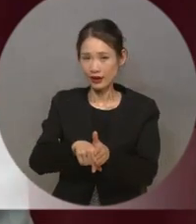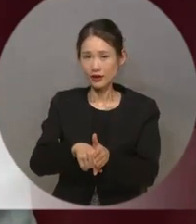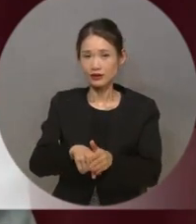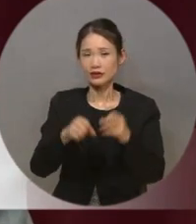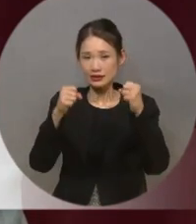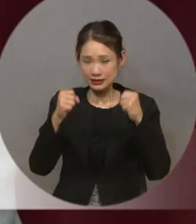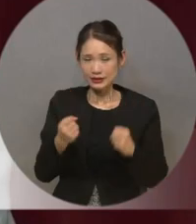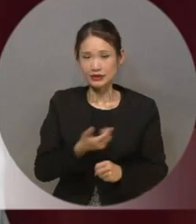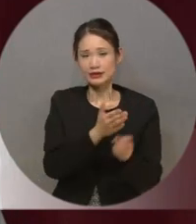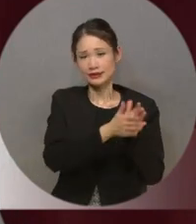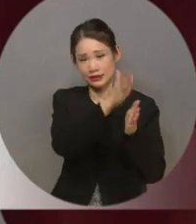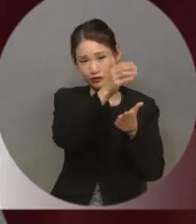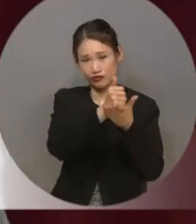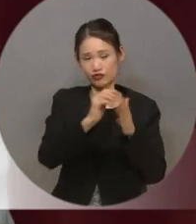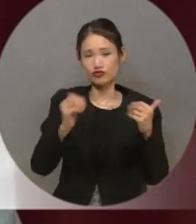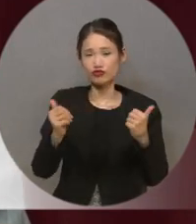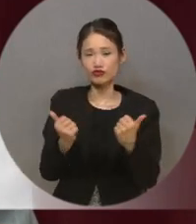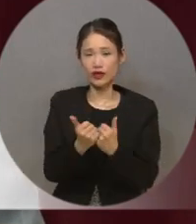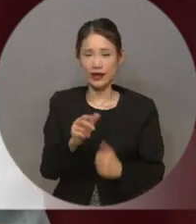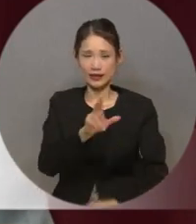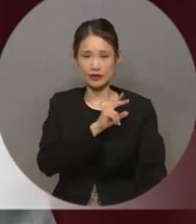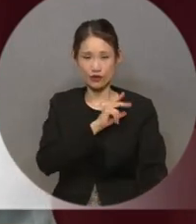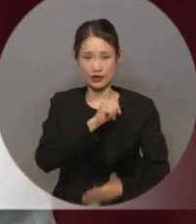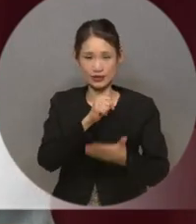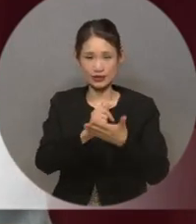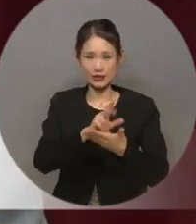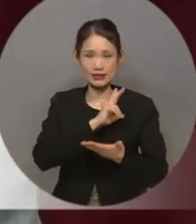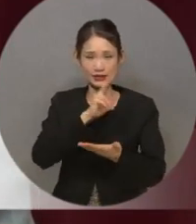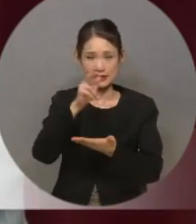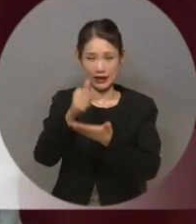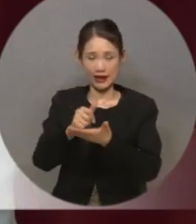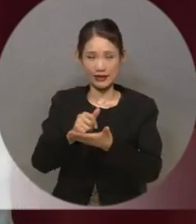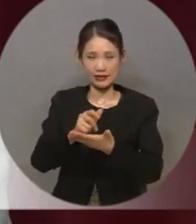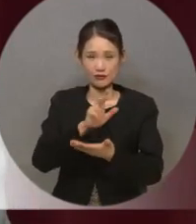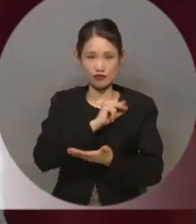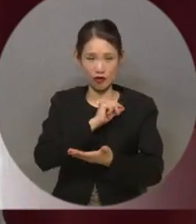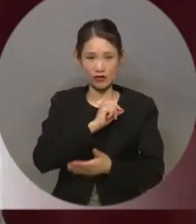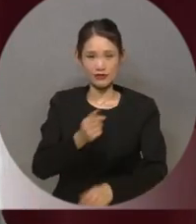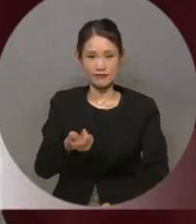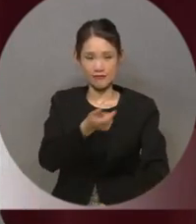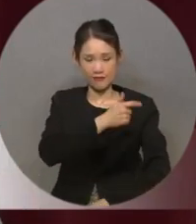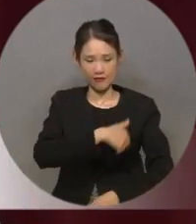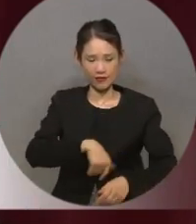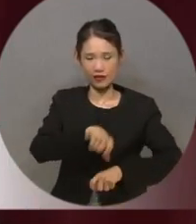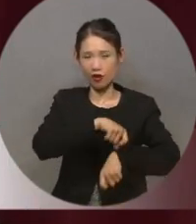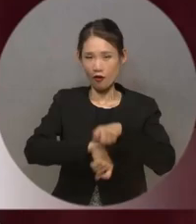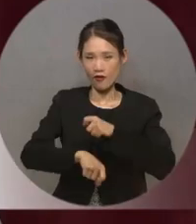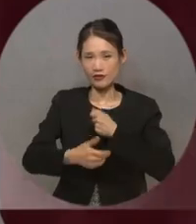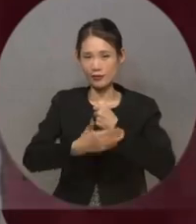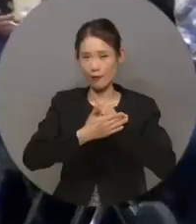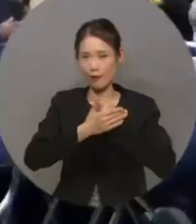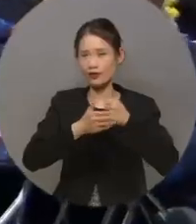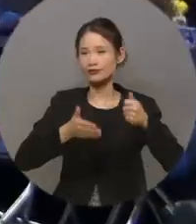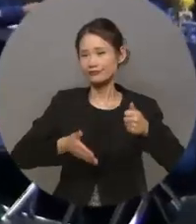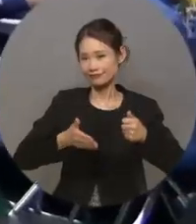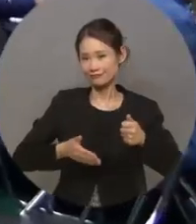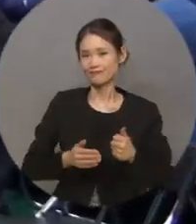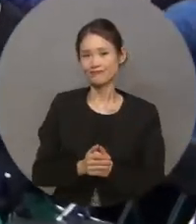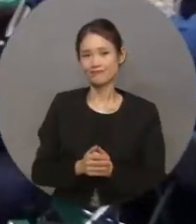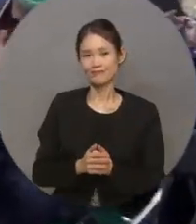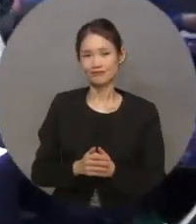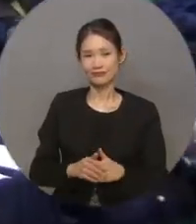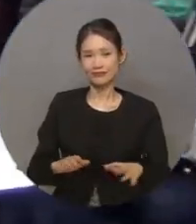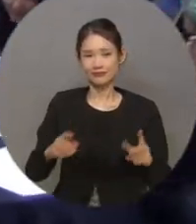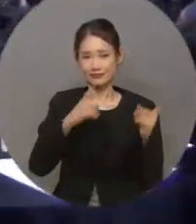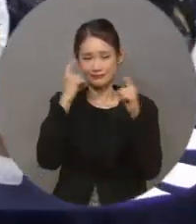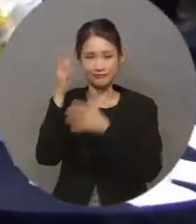계신 시장님과 국회의원님, 의장님, 의원님들이 적극적으로 협조해 주시기 바랍니다. 총회장의